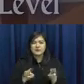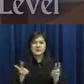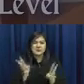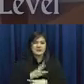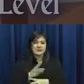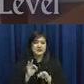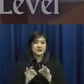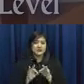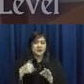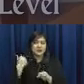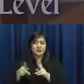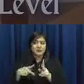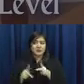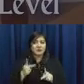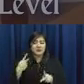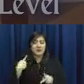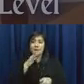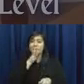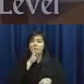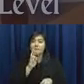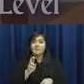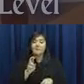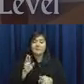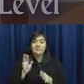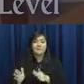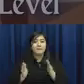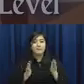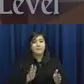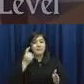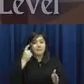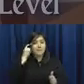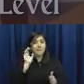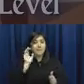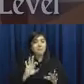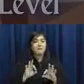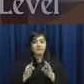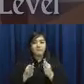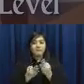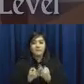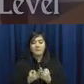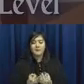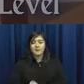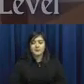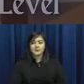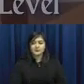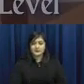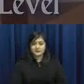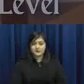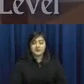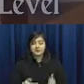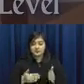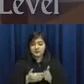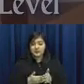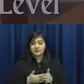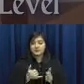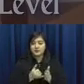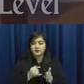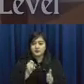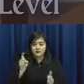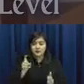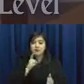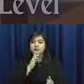plano para sa iyong pamilya. Yeah. Sa halip na ikaw na magulang, ikaw dapat ang nakakakita nito at dapat tinitake mo